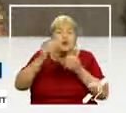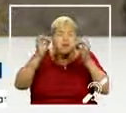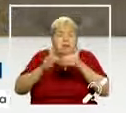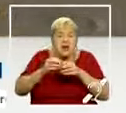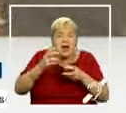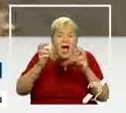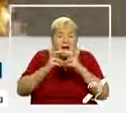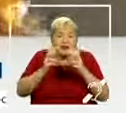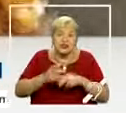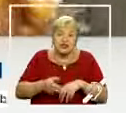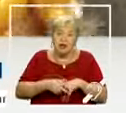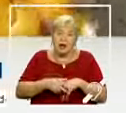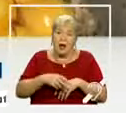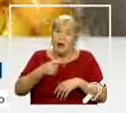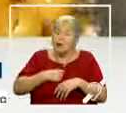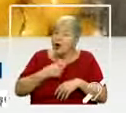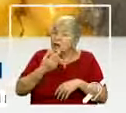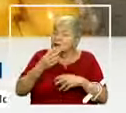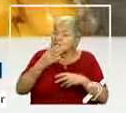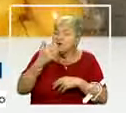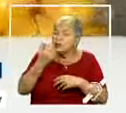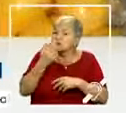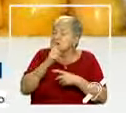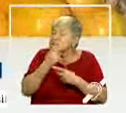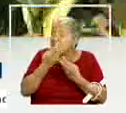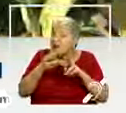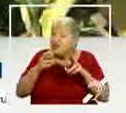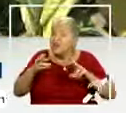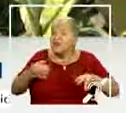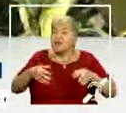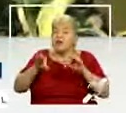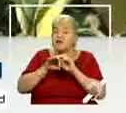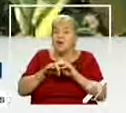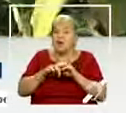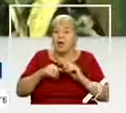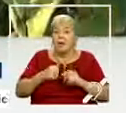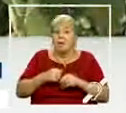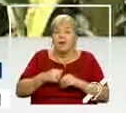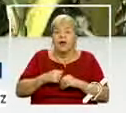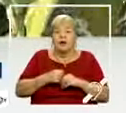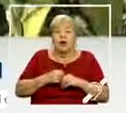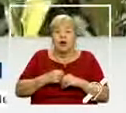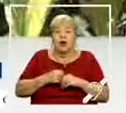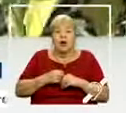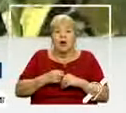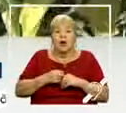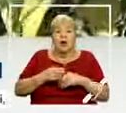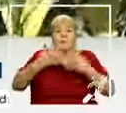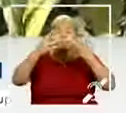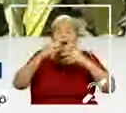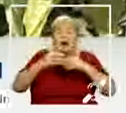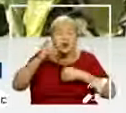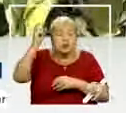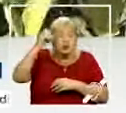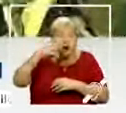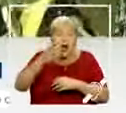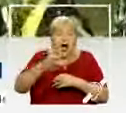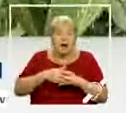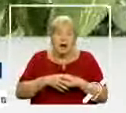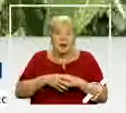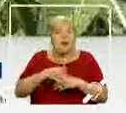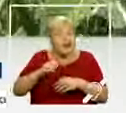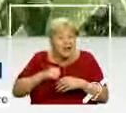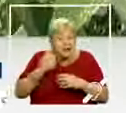folosi sistemul gravitațional, în care consumul energetic este foarte, foarte redus, cu panouri solare, în fine, tehnologie